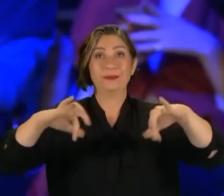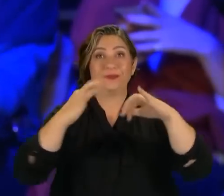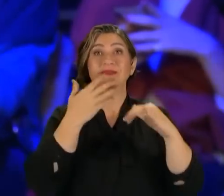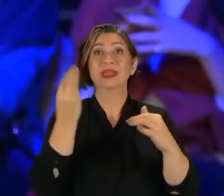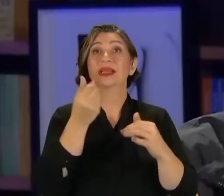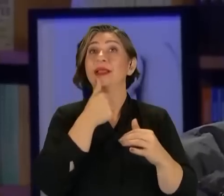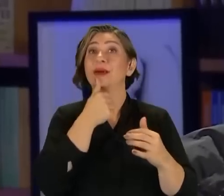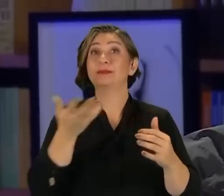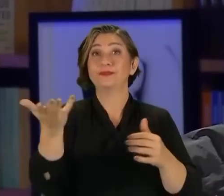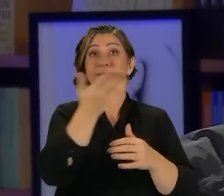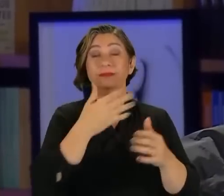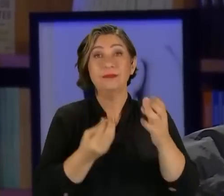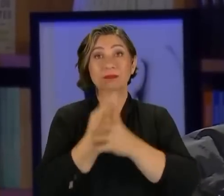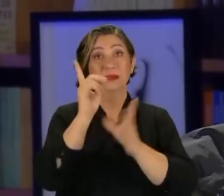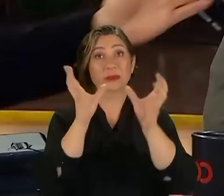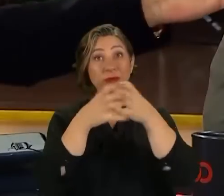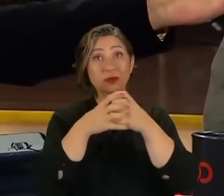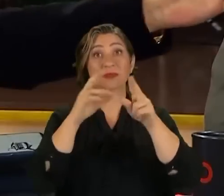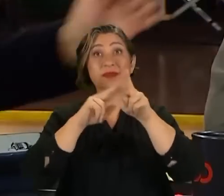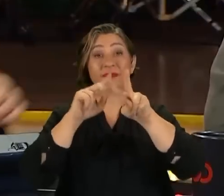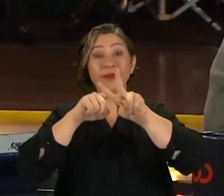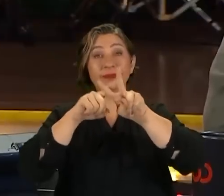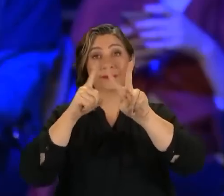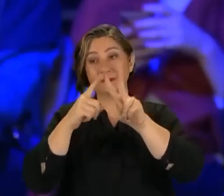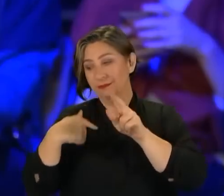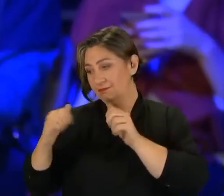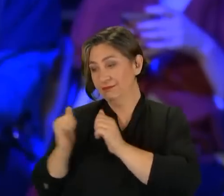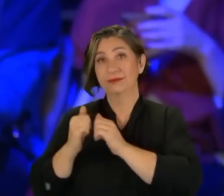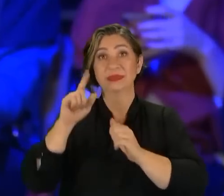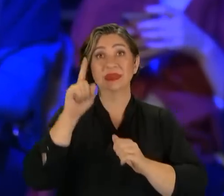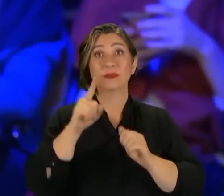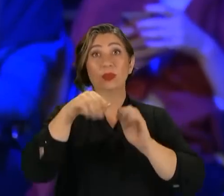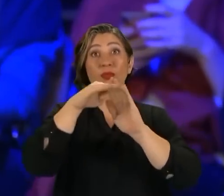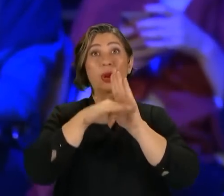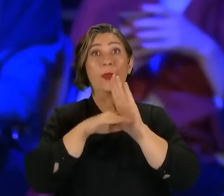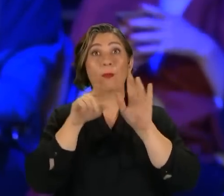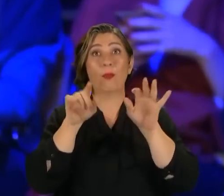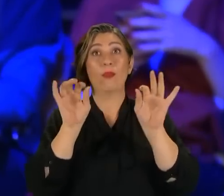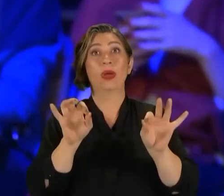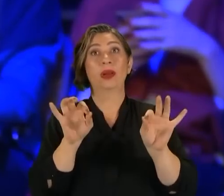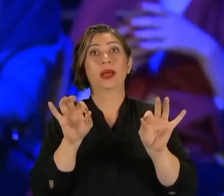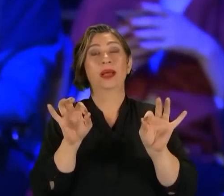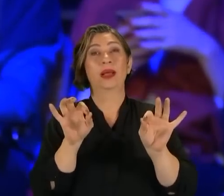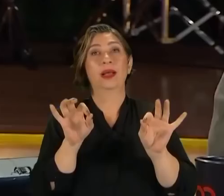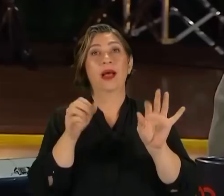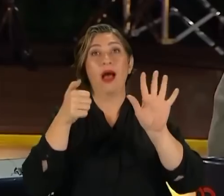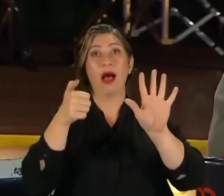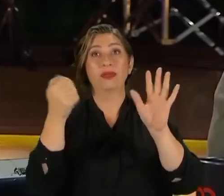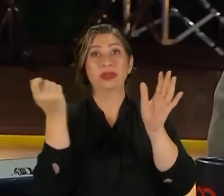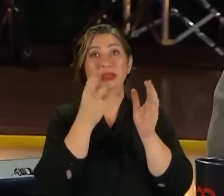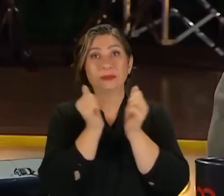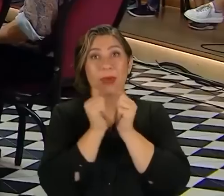genç adamlardan kurulu bir grup. Kaan da hemen yanımda. İlk defa bu programı böyle 6